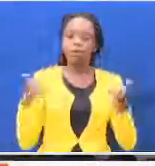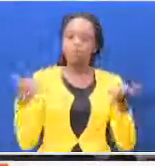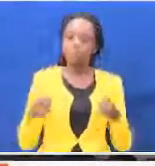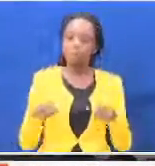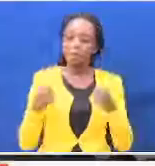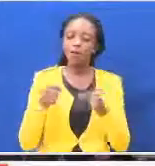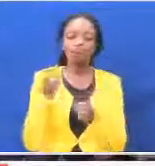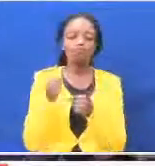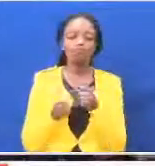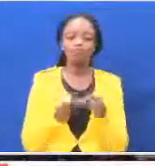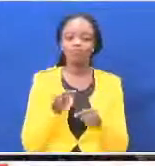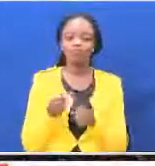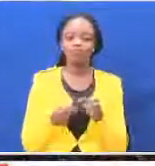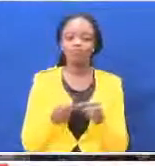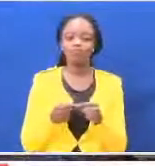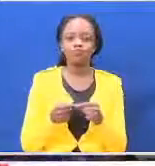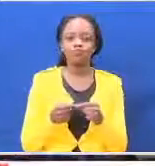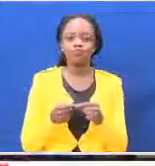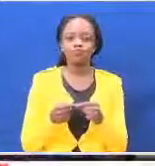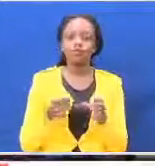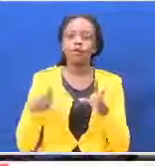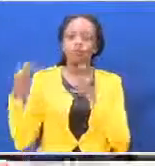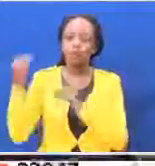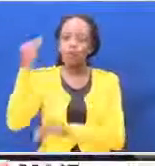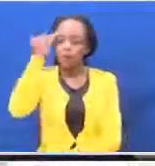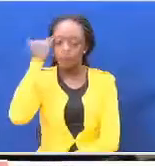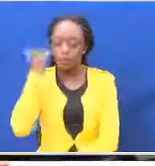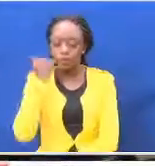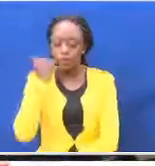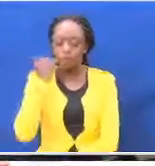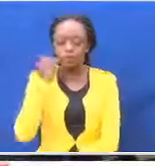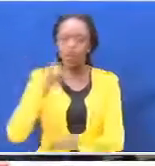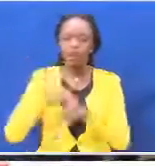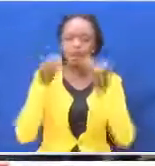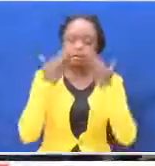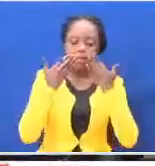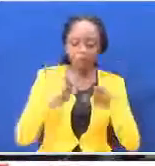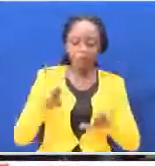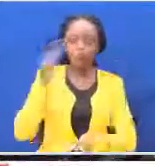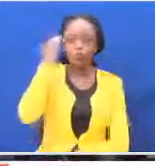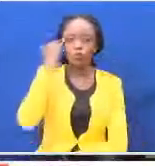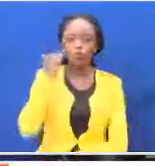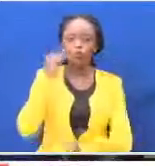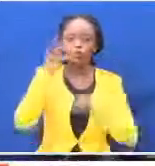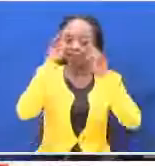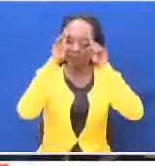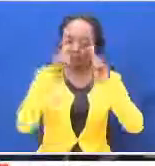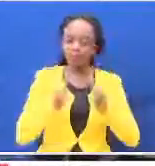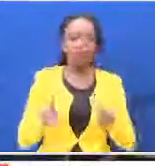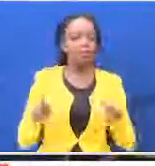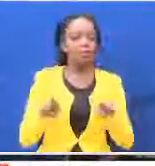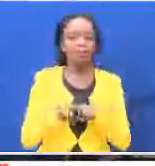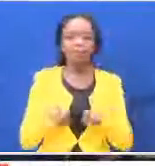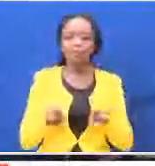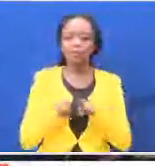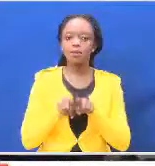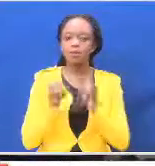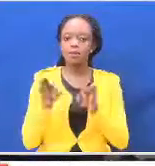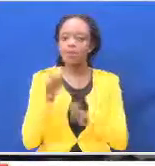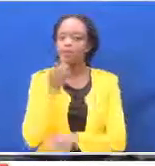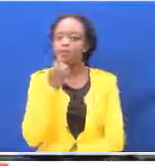huo. Hata haya yakienda kotini, yakiisha kotini, msimamo wao ni ule ule, wakisema